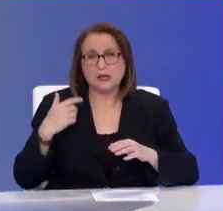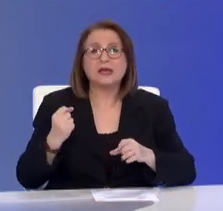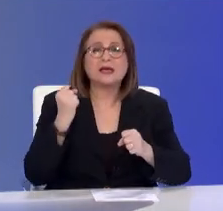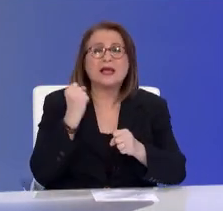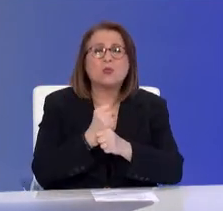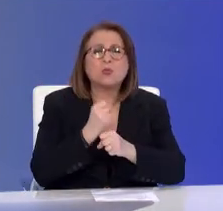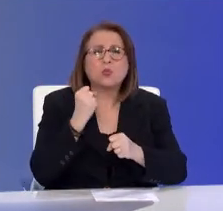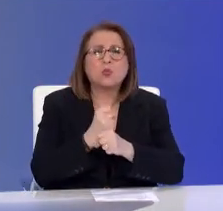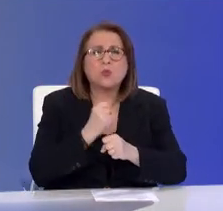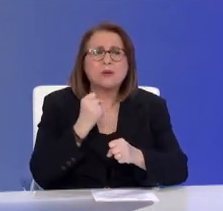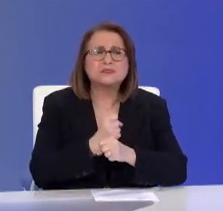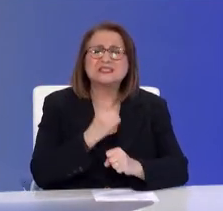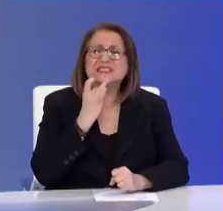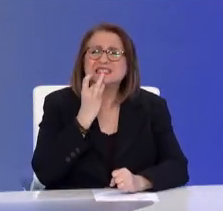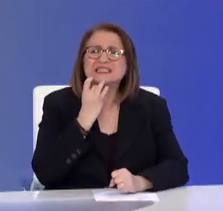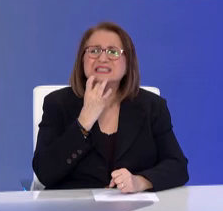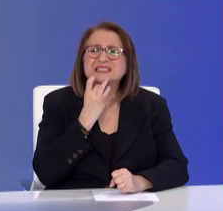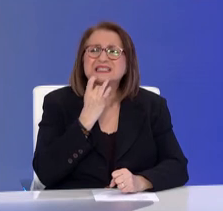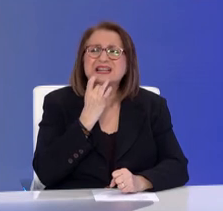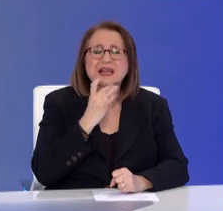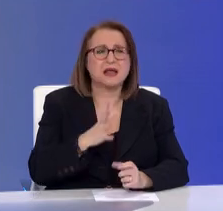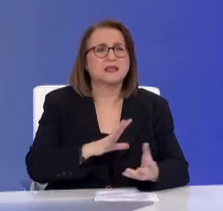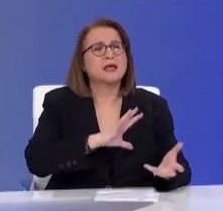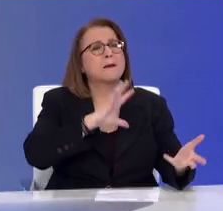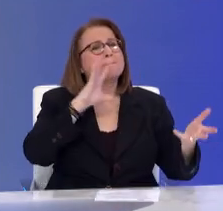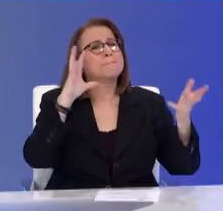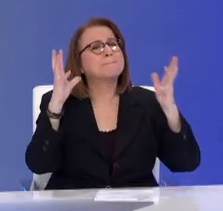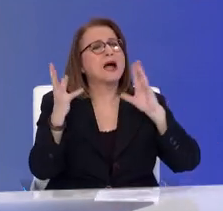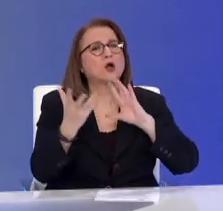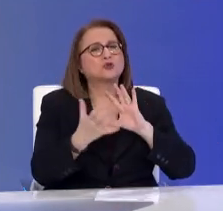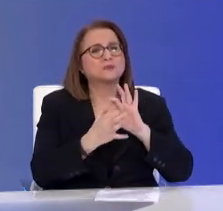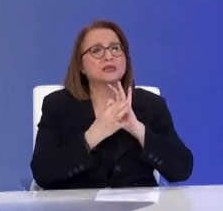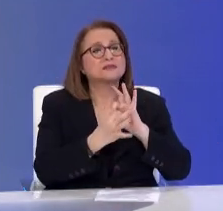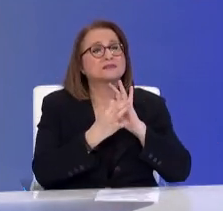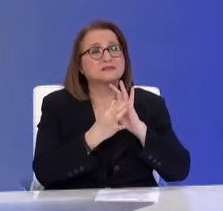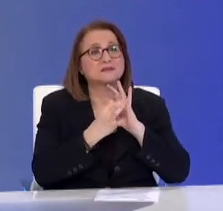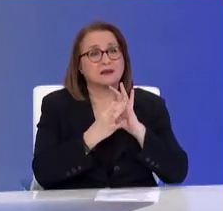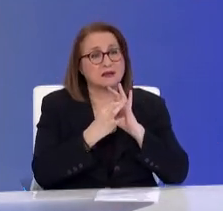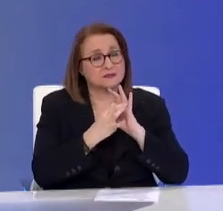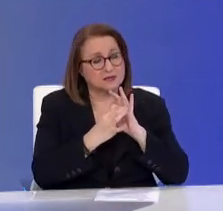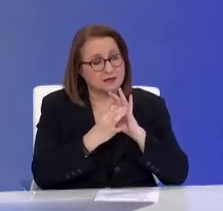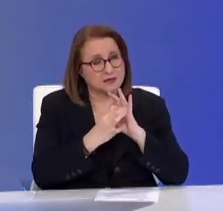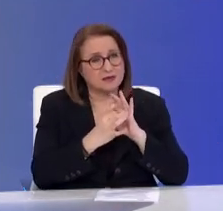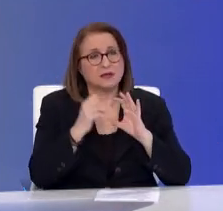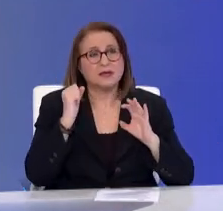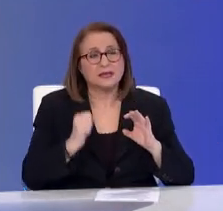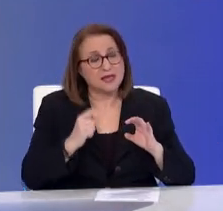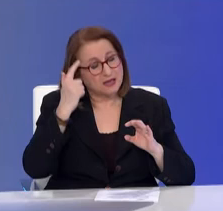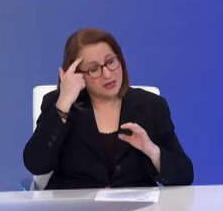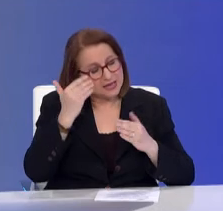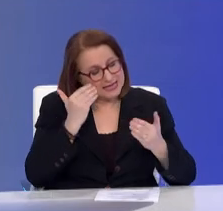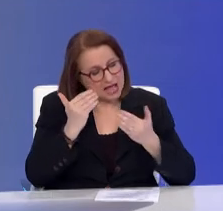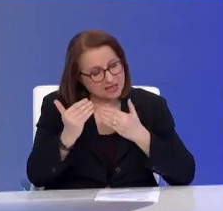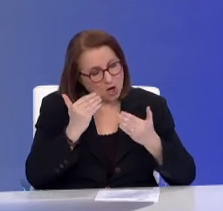για την παγκόσμια συνεργασία και κατανόηση